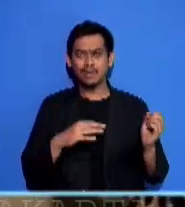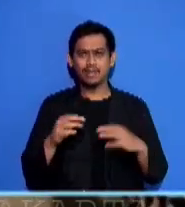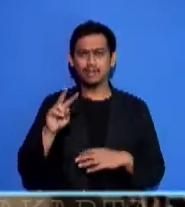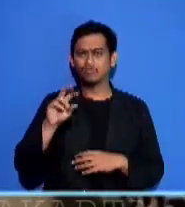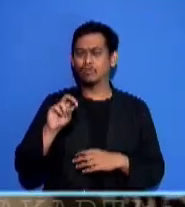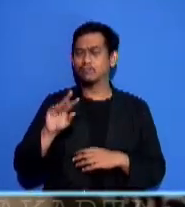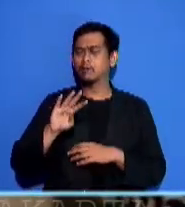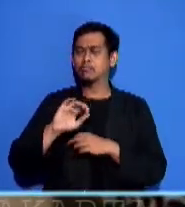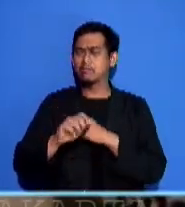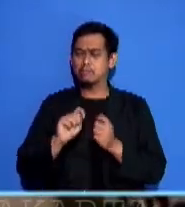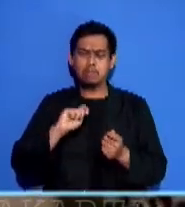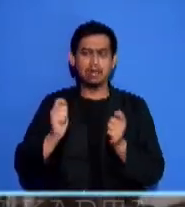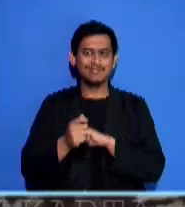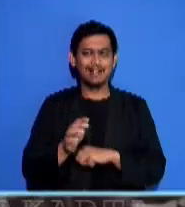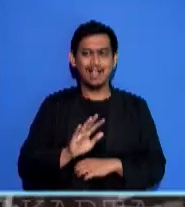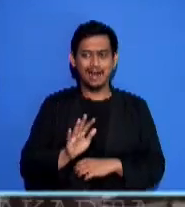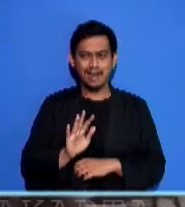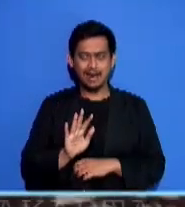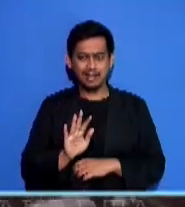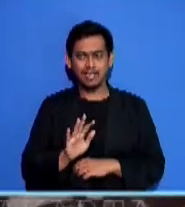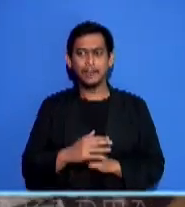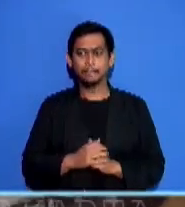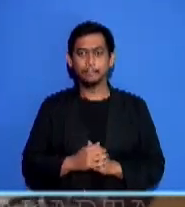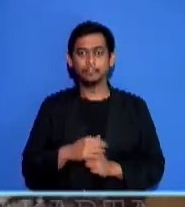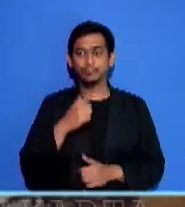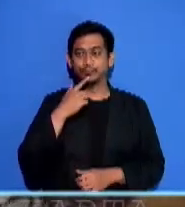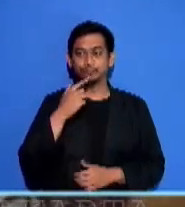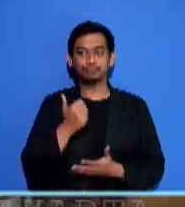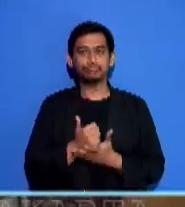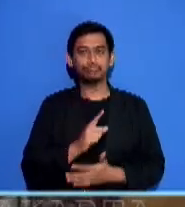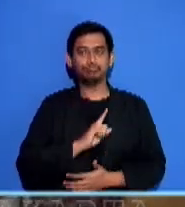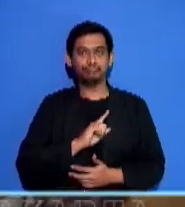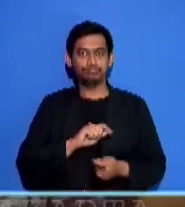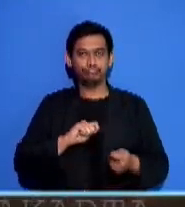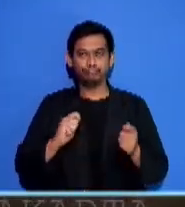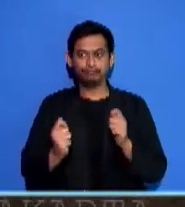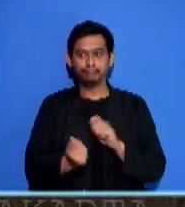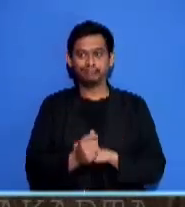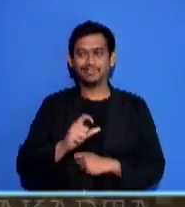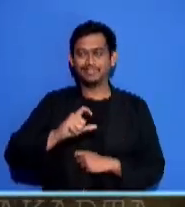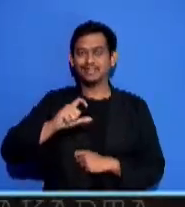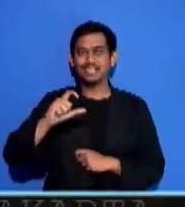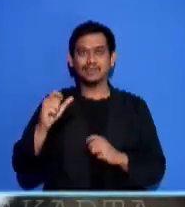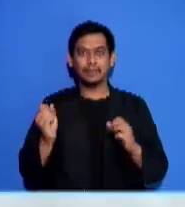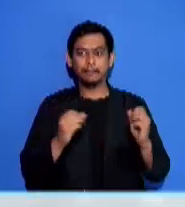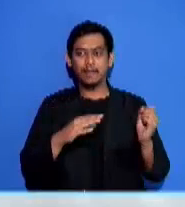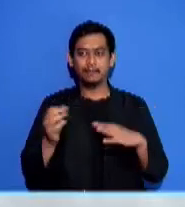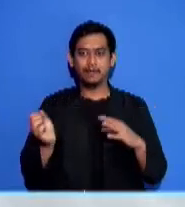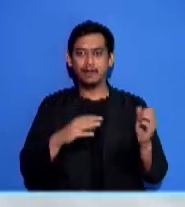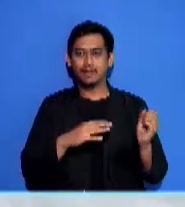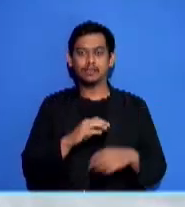diubah Hal ini karena tidak ada hal krusial yang menjadi dasar perubahan format debat capres cawapres Pemilu